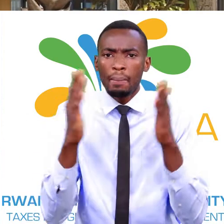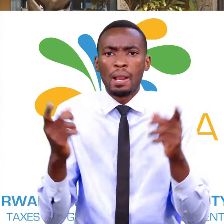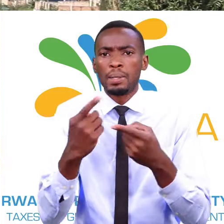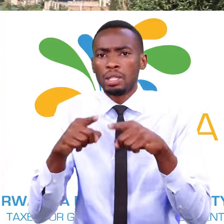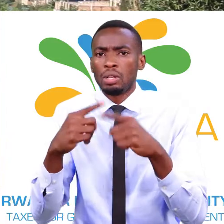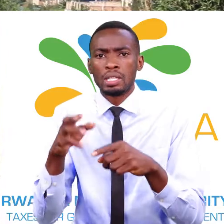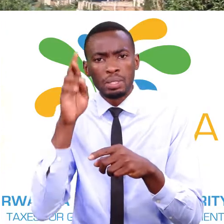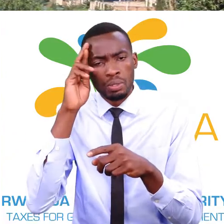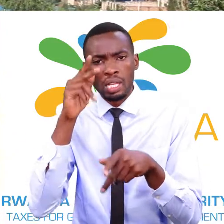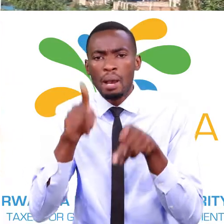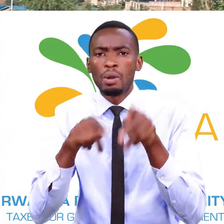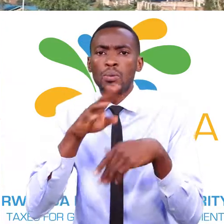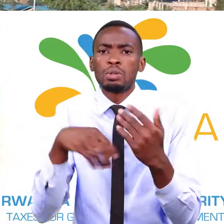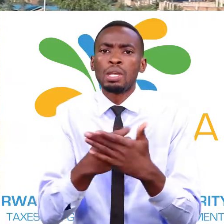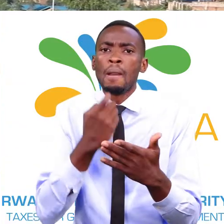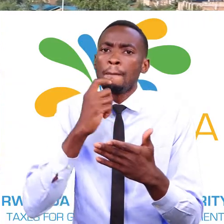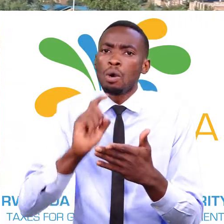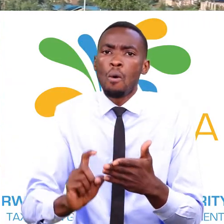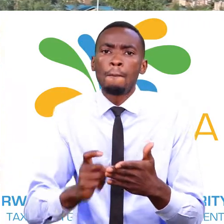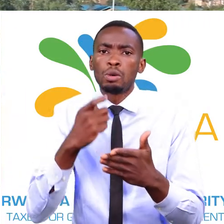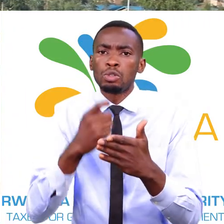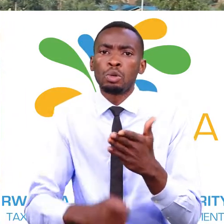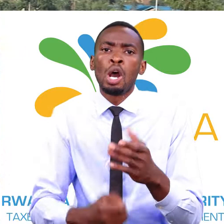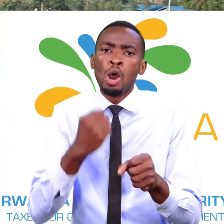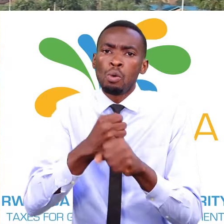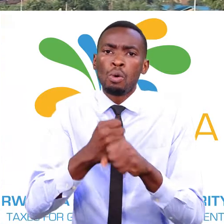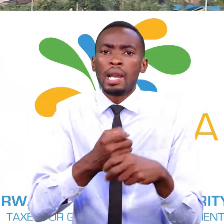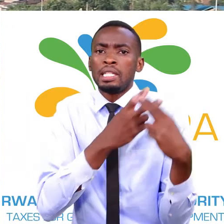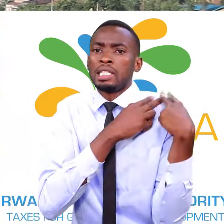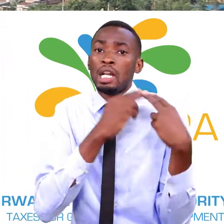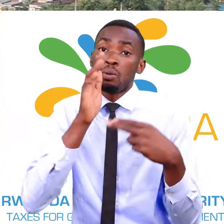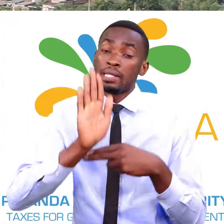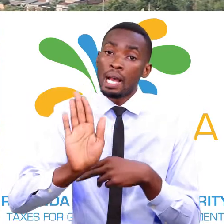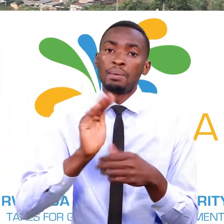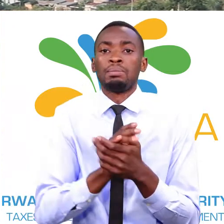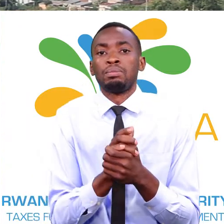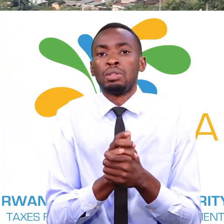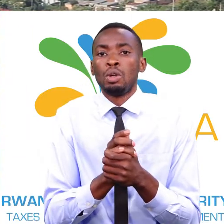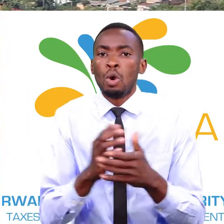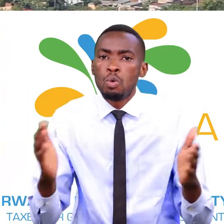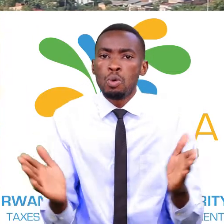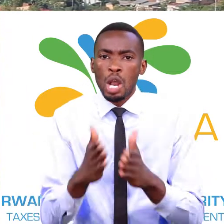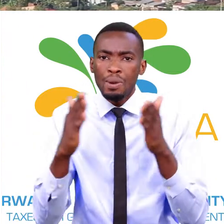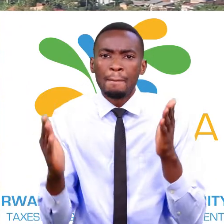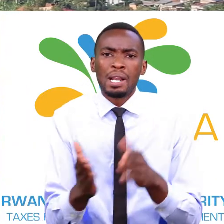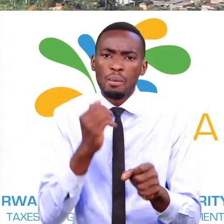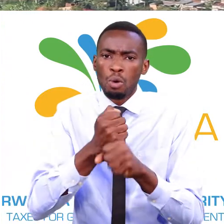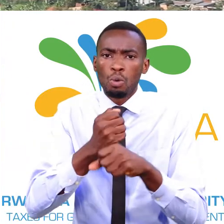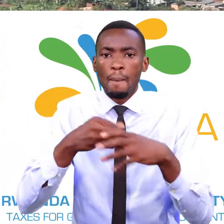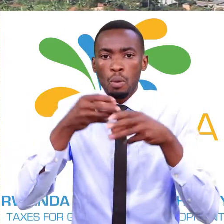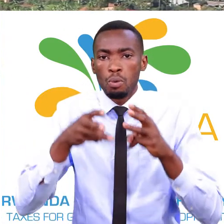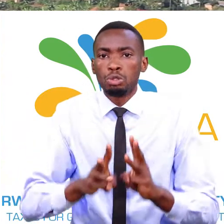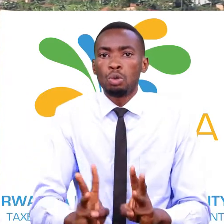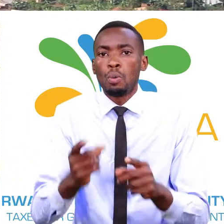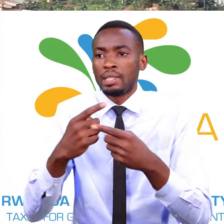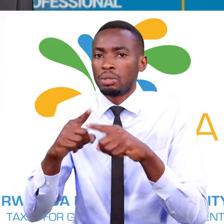butandukanye bwibutsa abarebwa n'umusoro ku mutungo utimukanwa kuzuza inshingano zabo. Ni ubukangurambaga bukorwa mu